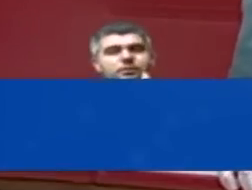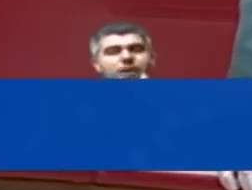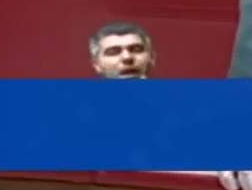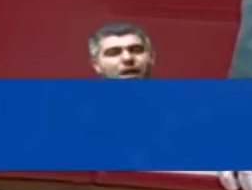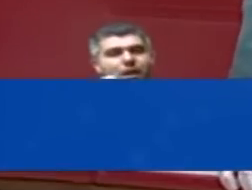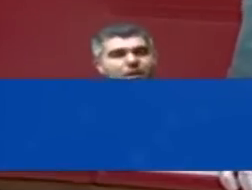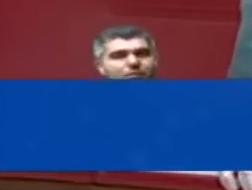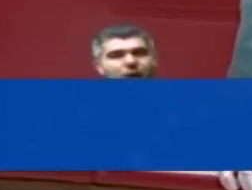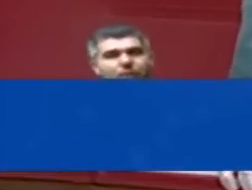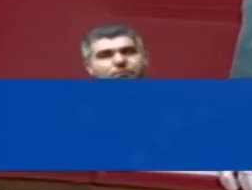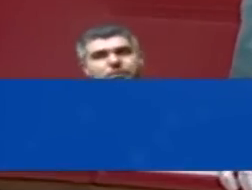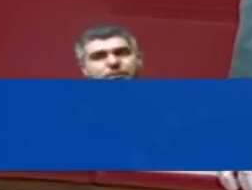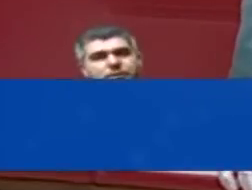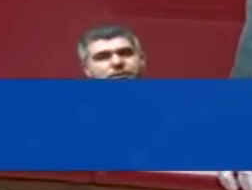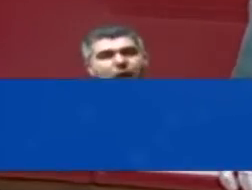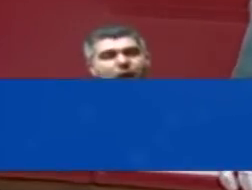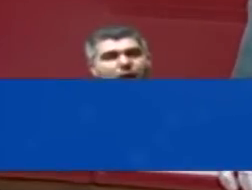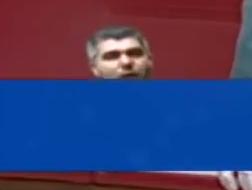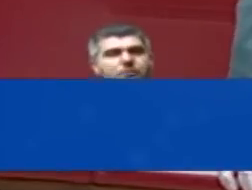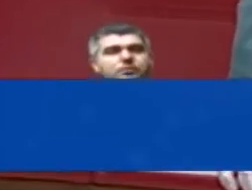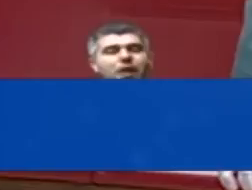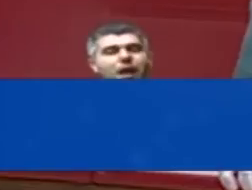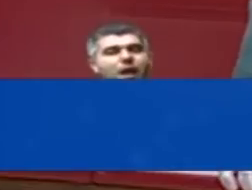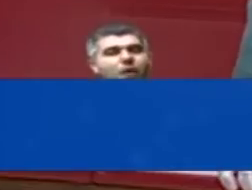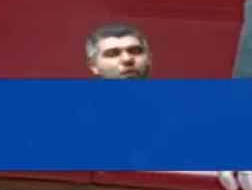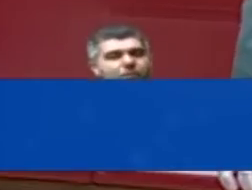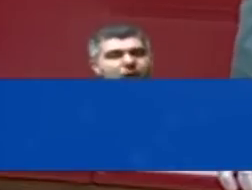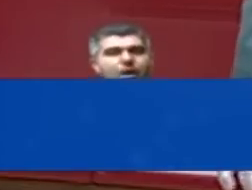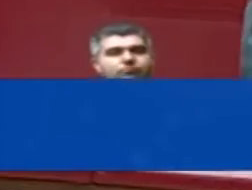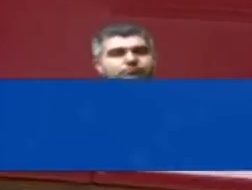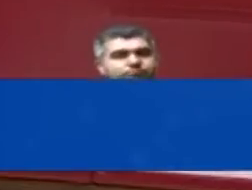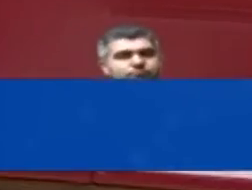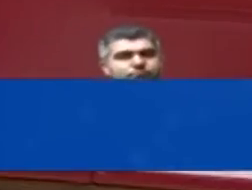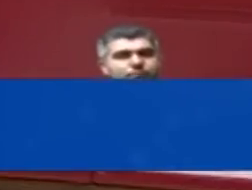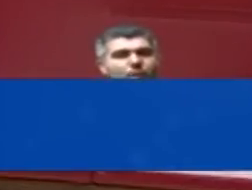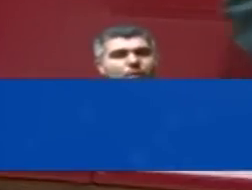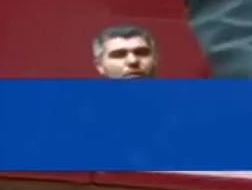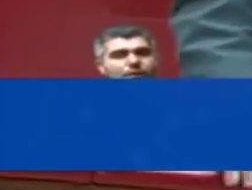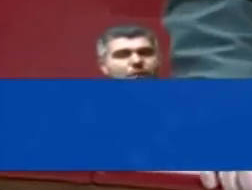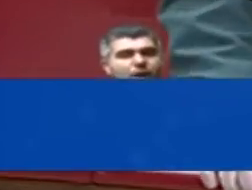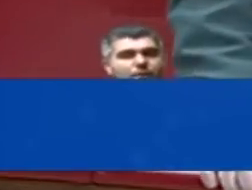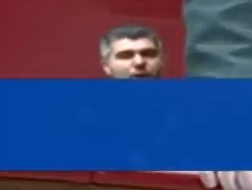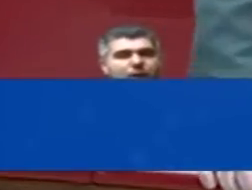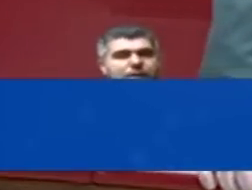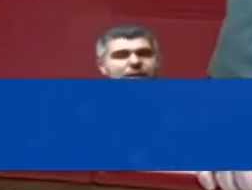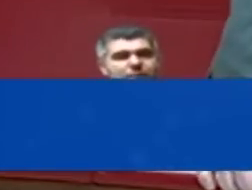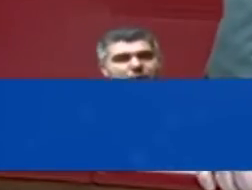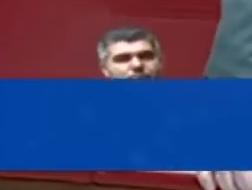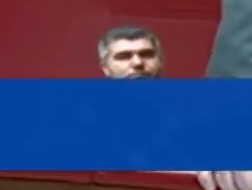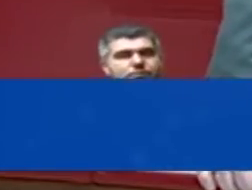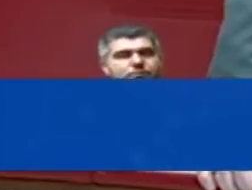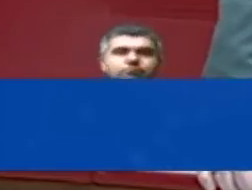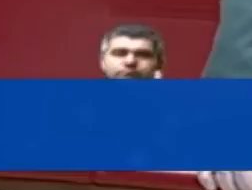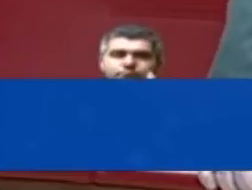على انه ياسس الامور اللي هي مرتبطه بالعالم القروي، وانه بالفعل يعطي الوسائل المجال ديال التنميه للعالم القروي